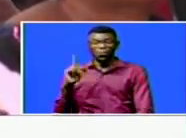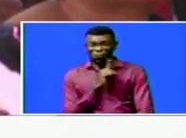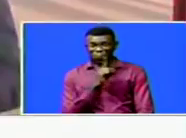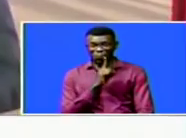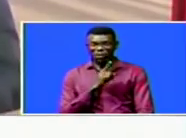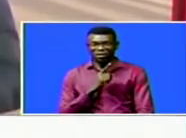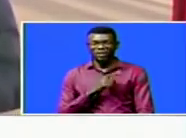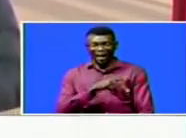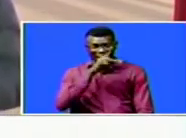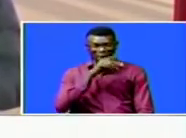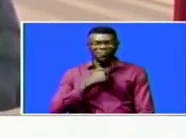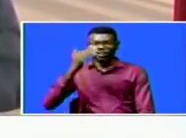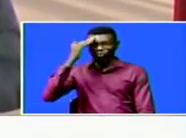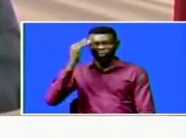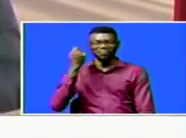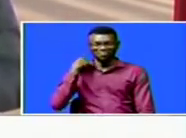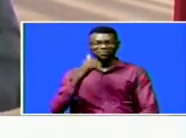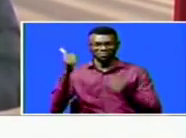Tunaielewa.